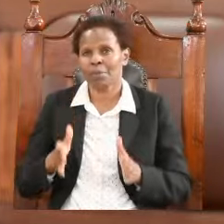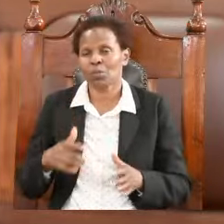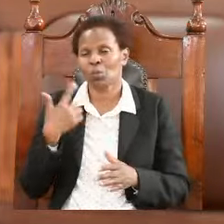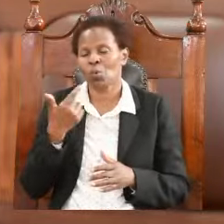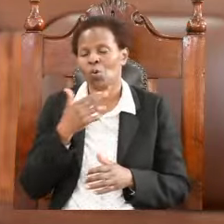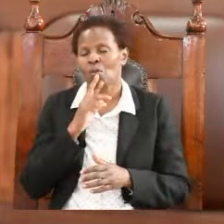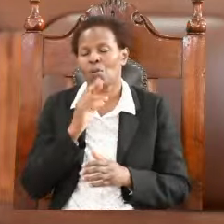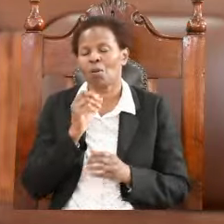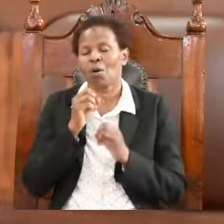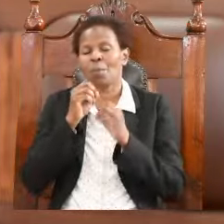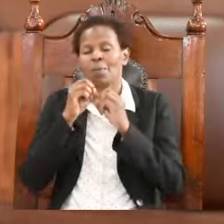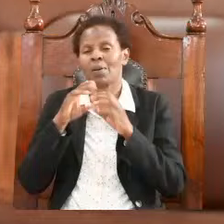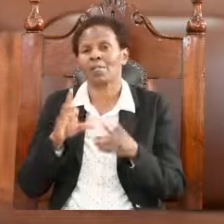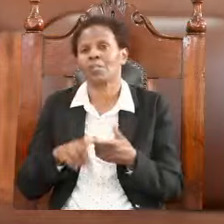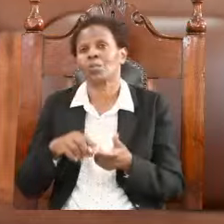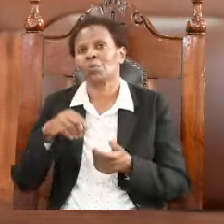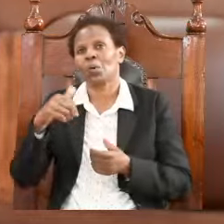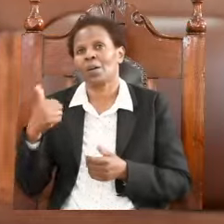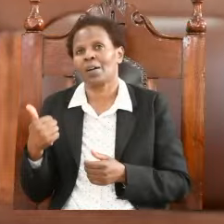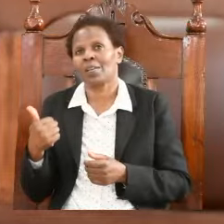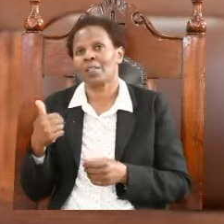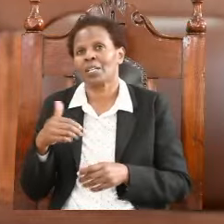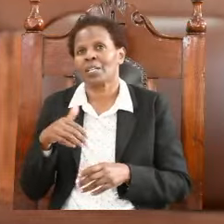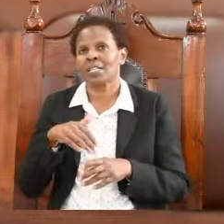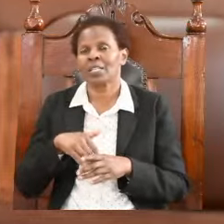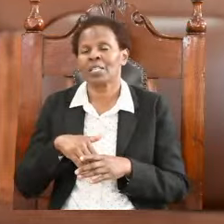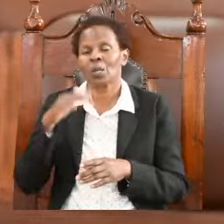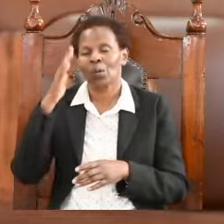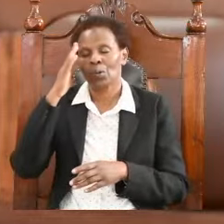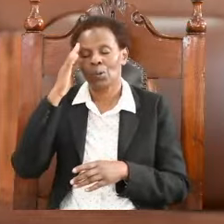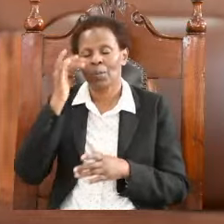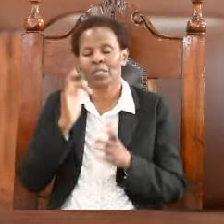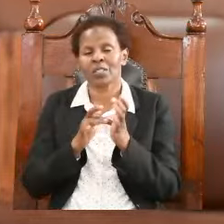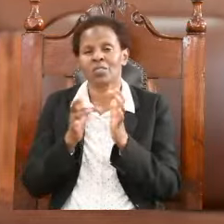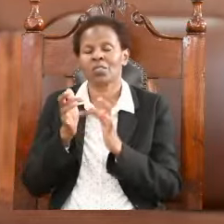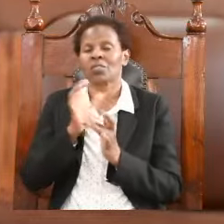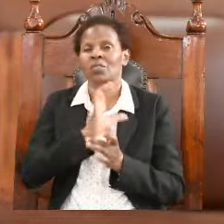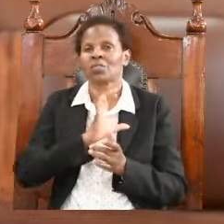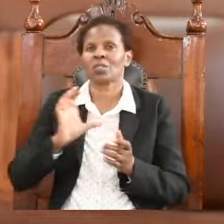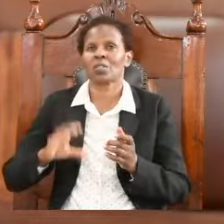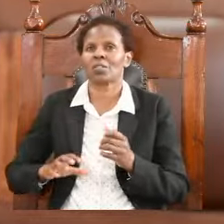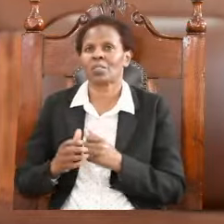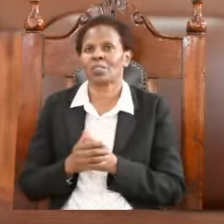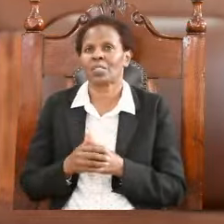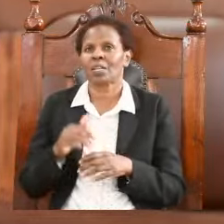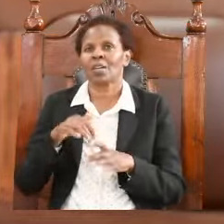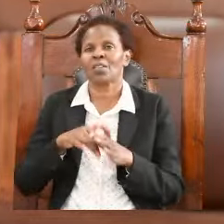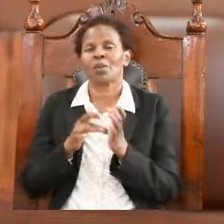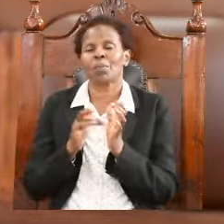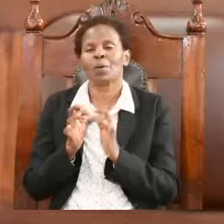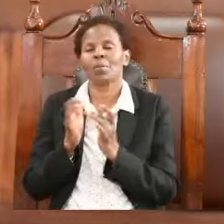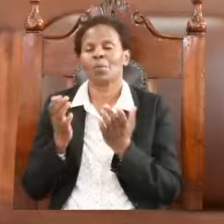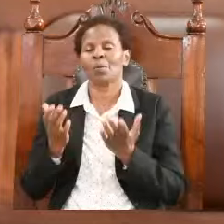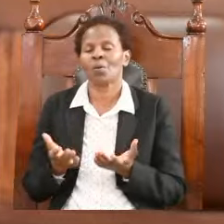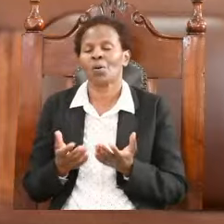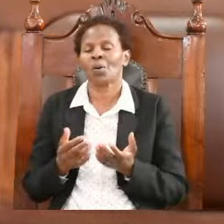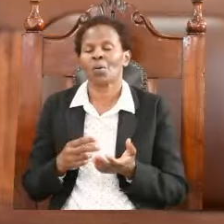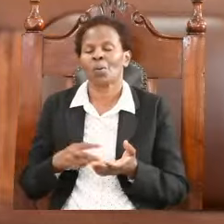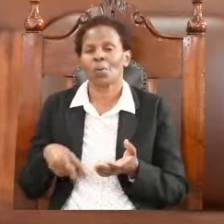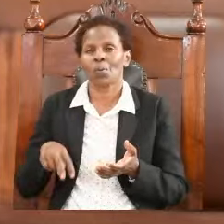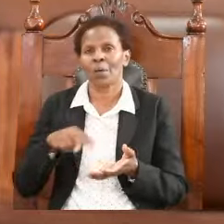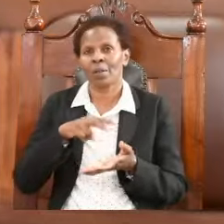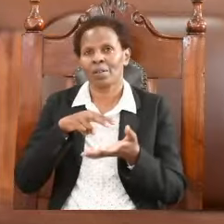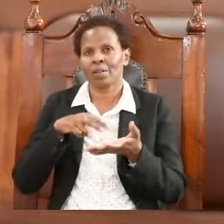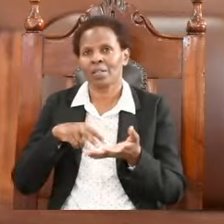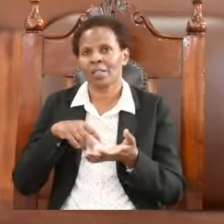kirathimo kuri andu aria angi na njira ya gutuma mamenye Jesu Kristo thiini wa kirikaniro twathoma